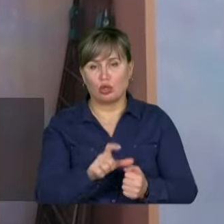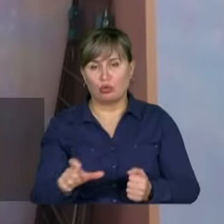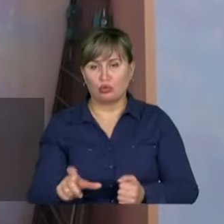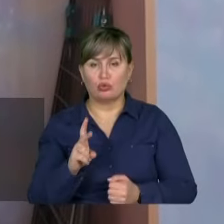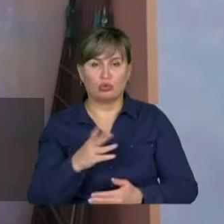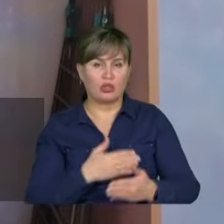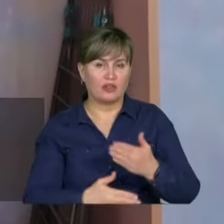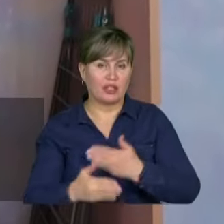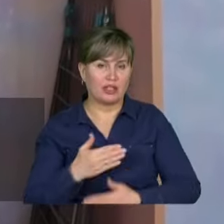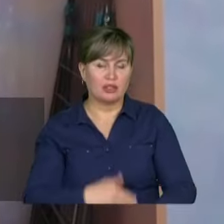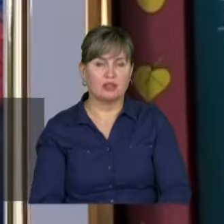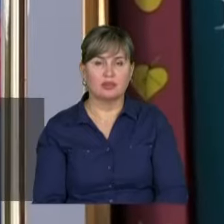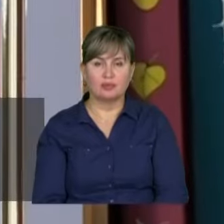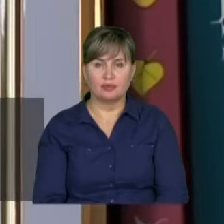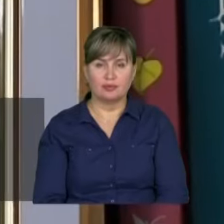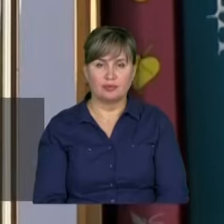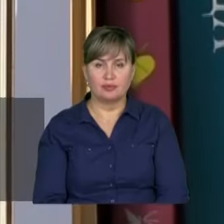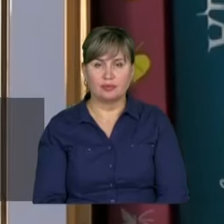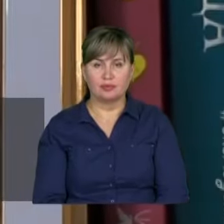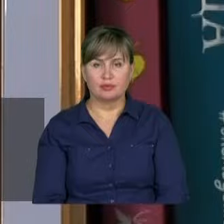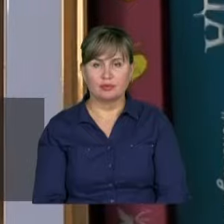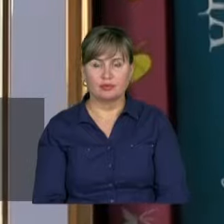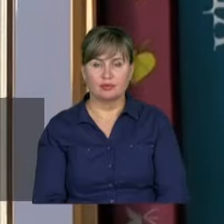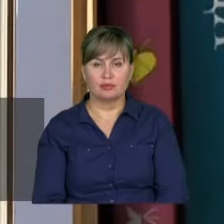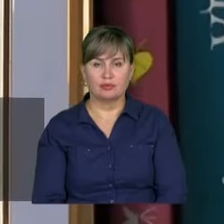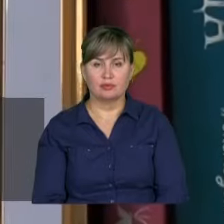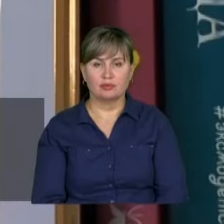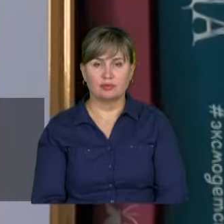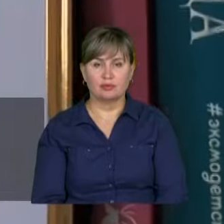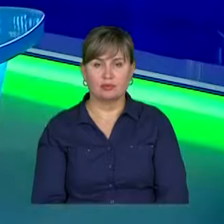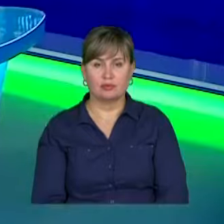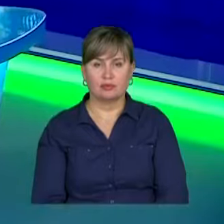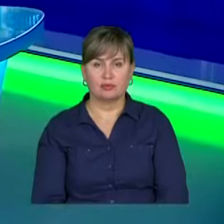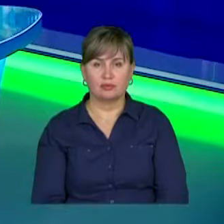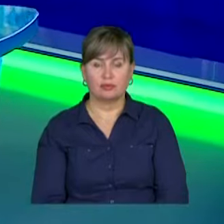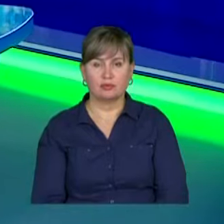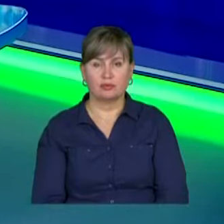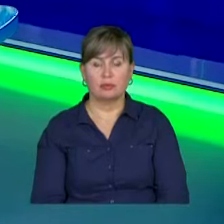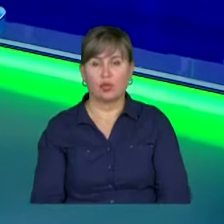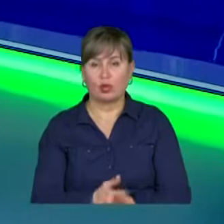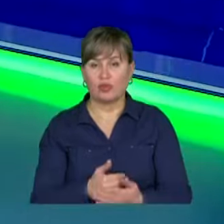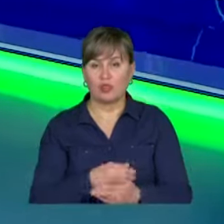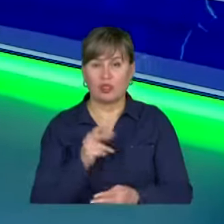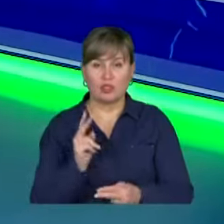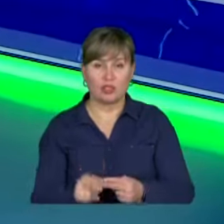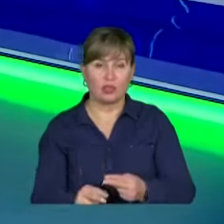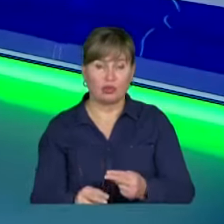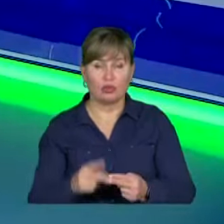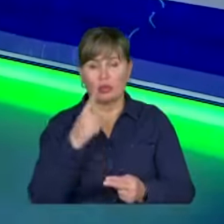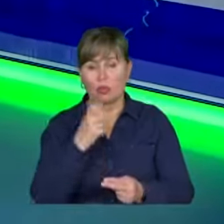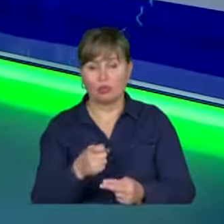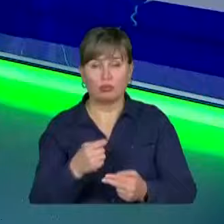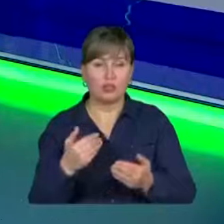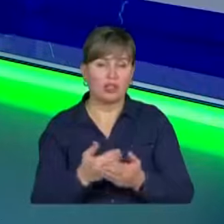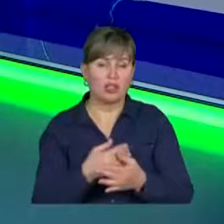инвалидностью. Нургуль Алинасар, Ербулан, телеканал Алматы, Северо-Казахстанская область. На этом наш выпуск завершен. Я напомню,